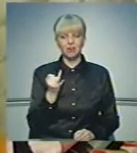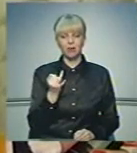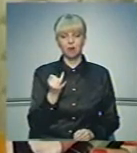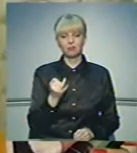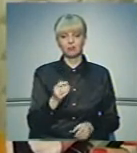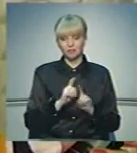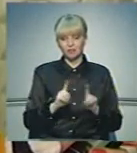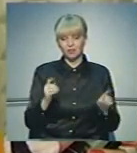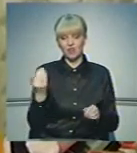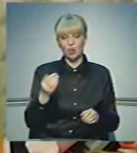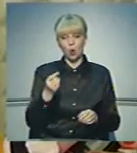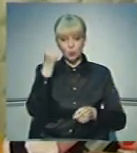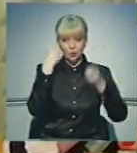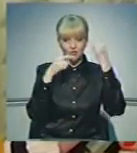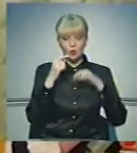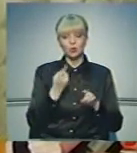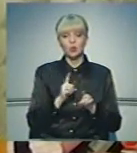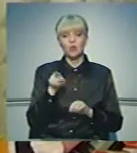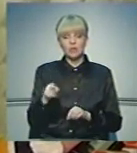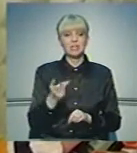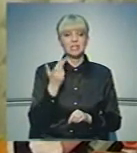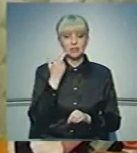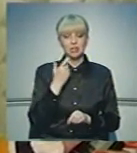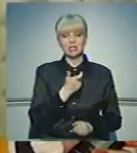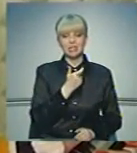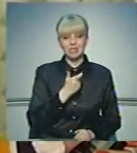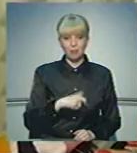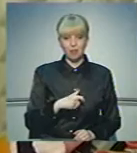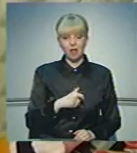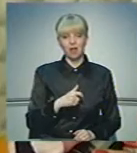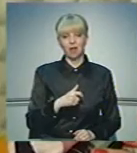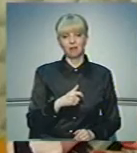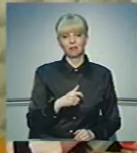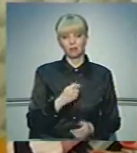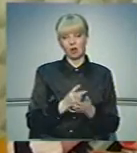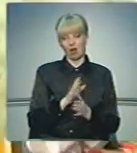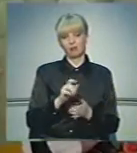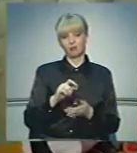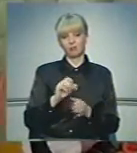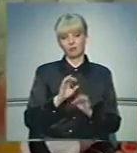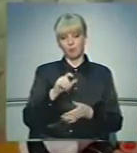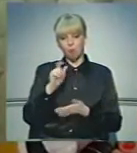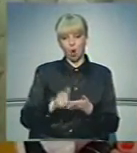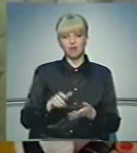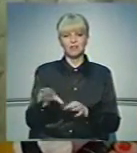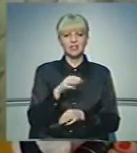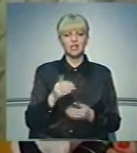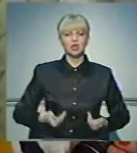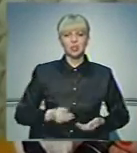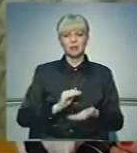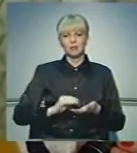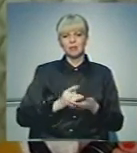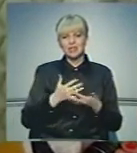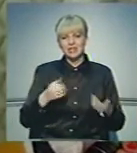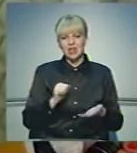і в його творчості – це те, що він завжди себе позиціонував як поета. Все життя він дописував у різні